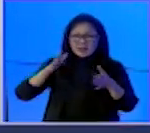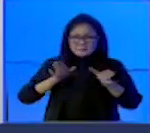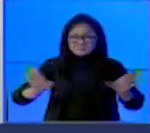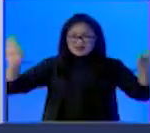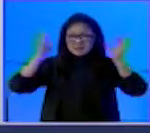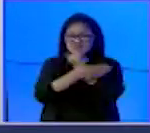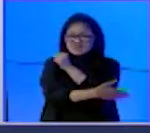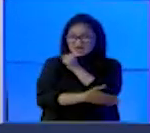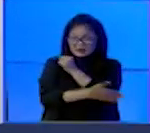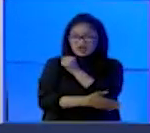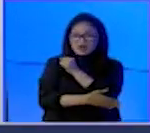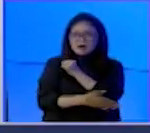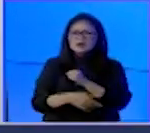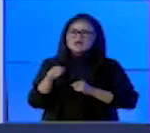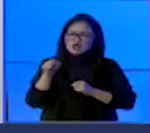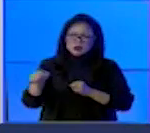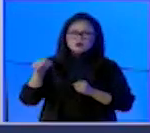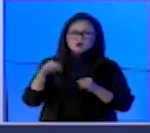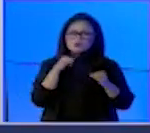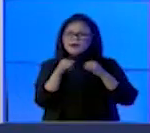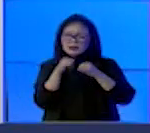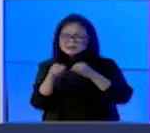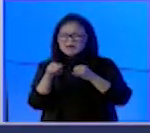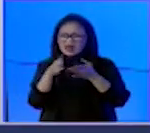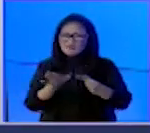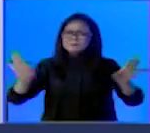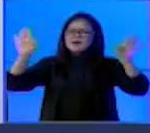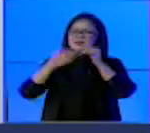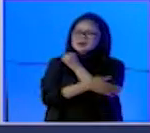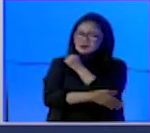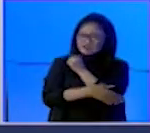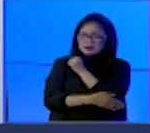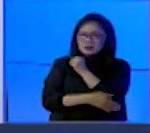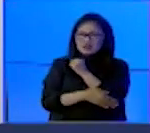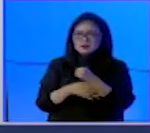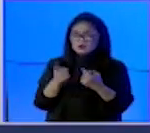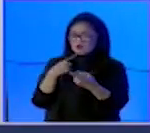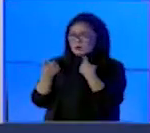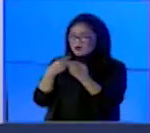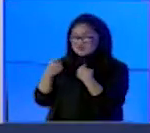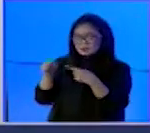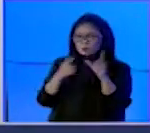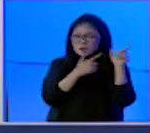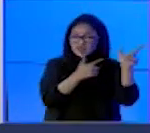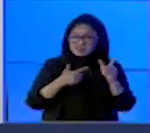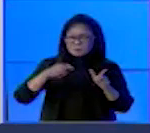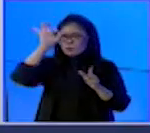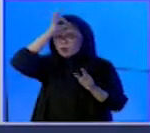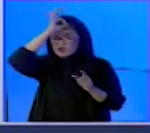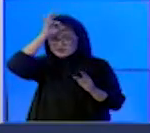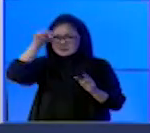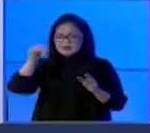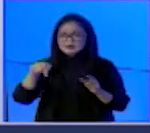yang melecehkan lambang negara itu. Dan tentu saya juga sudah berkoordinasi dengan aparat penegak hukum untuk melakukan